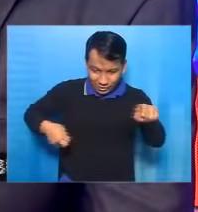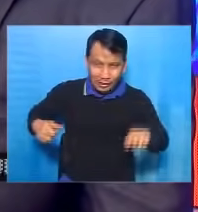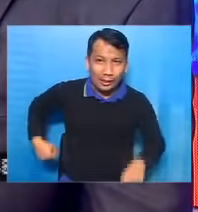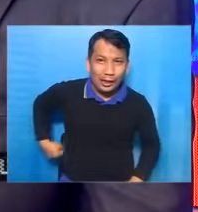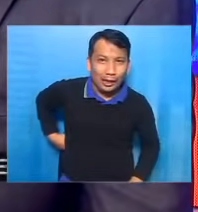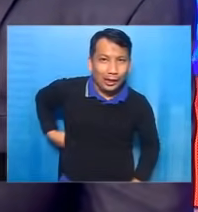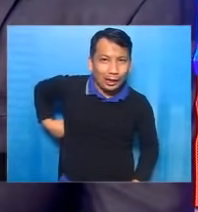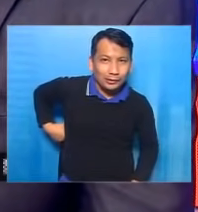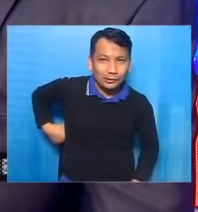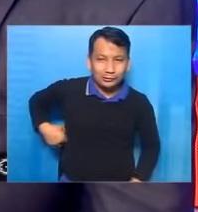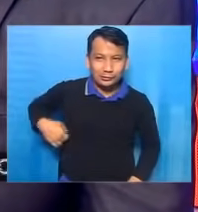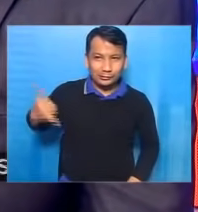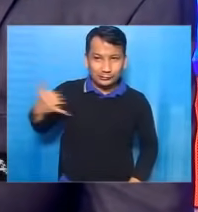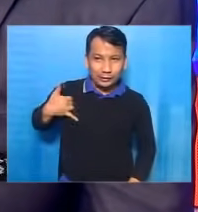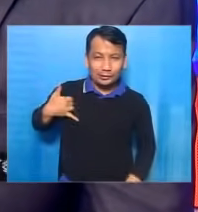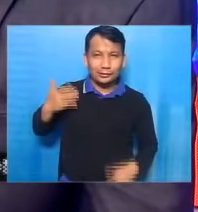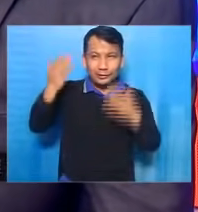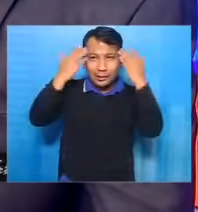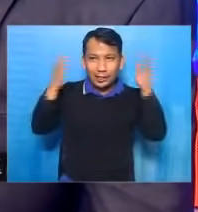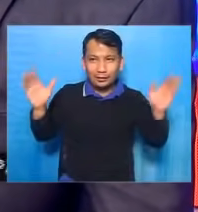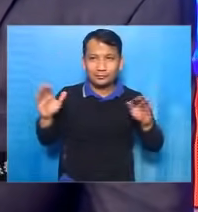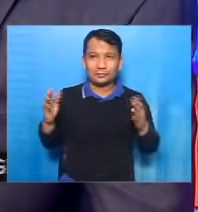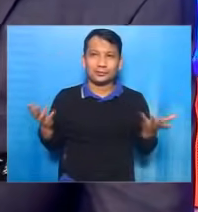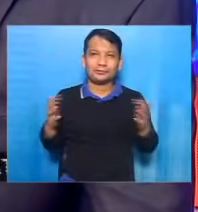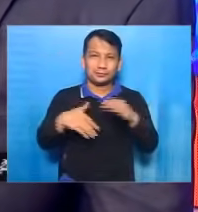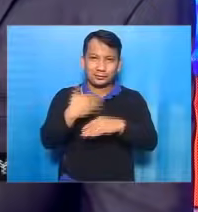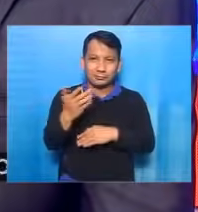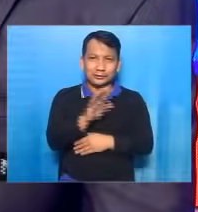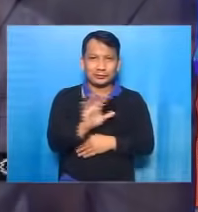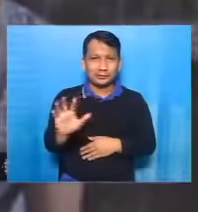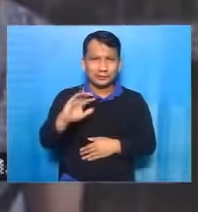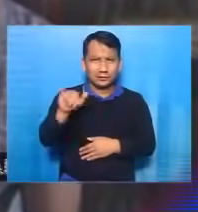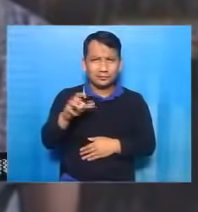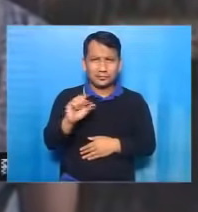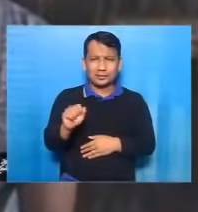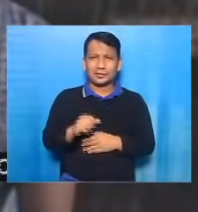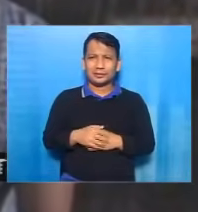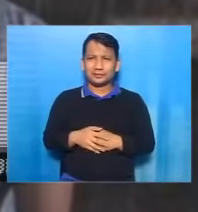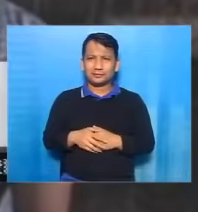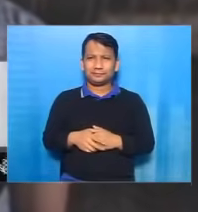nalalaman? Nasa frontline ng balitang yan si Jem Abasenya.